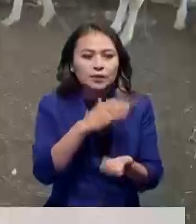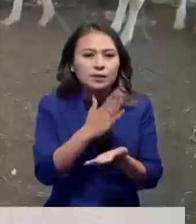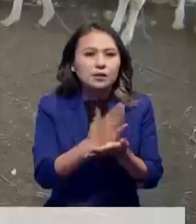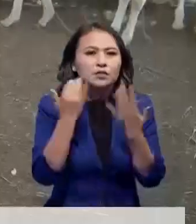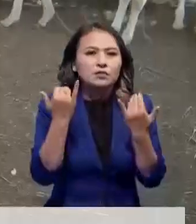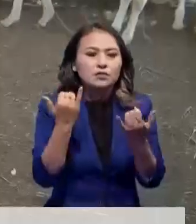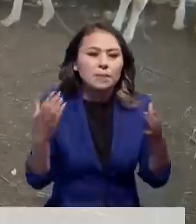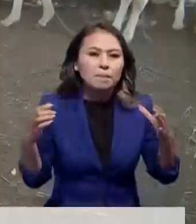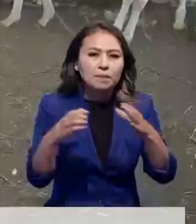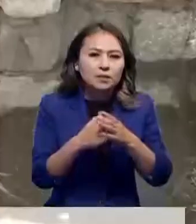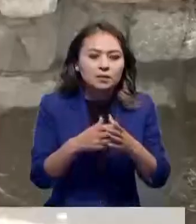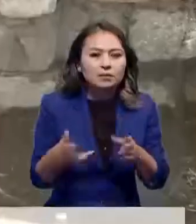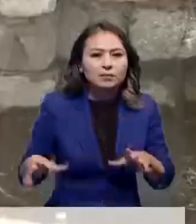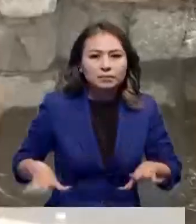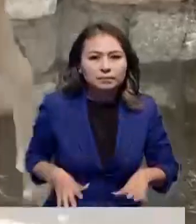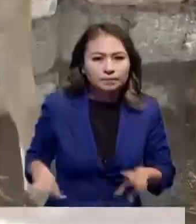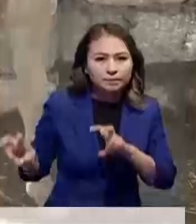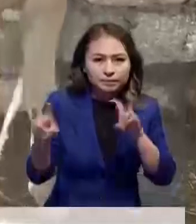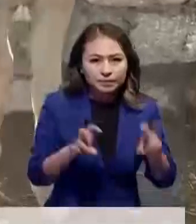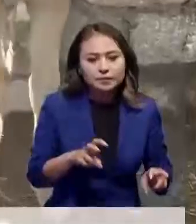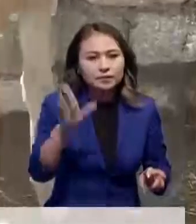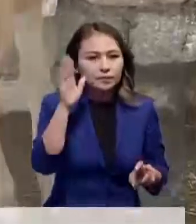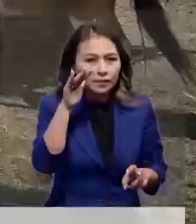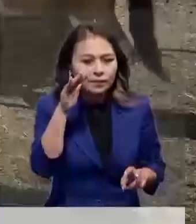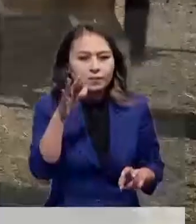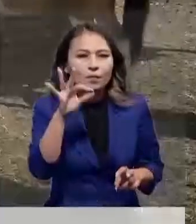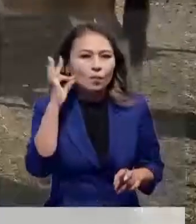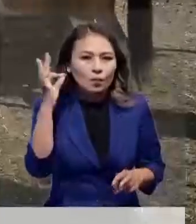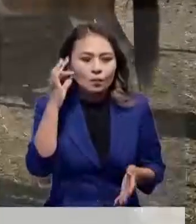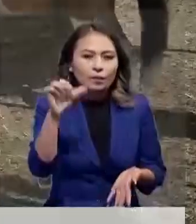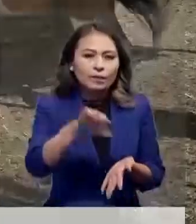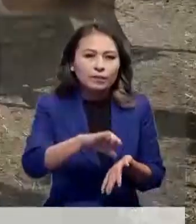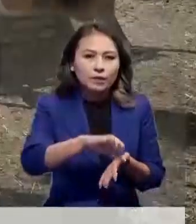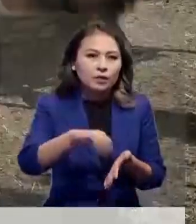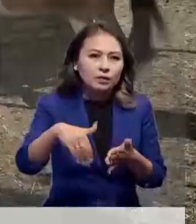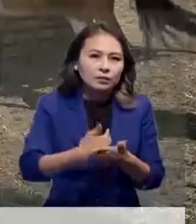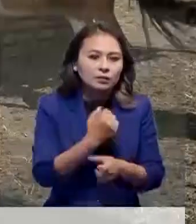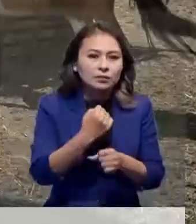өзінде бірлестік жанынан атқа мінуден өзге ит пен мысықтың көмегімен және шөппен емдейтін жаңа бағыттар